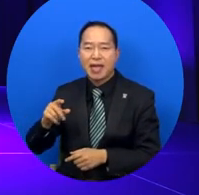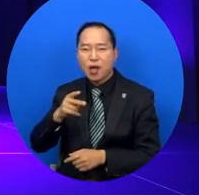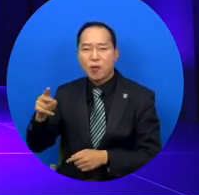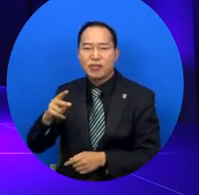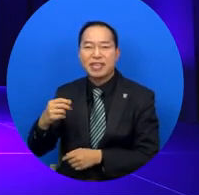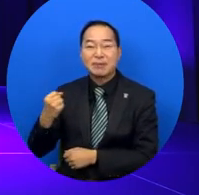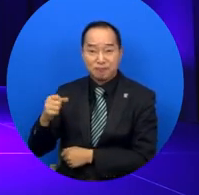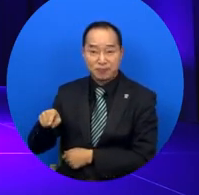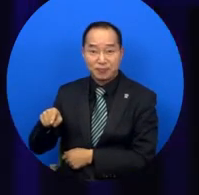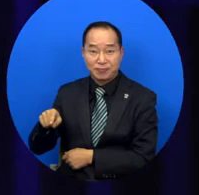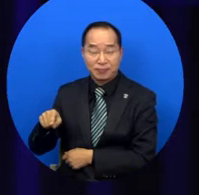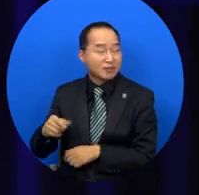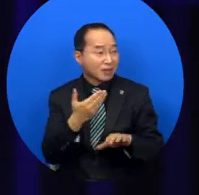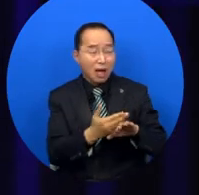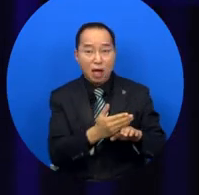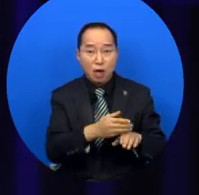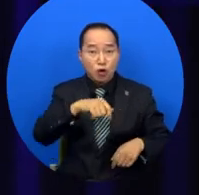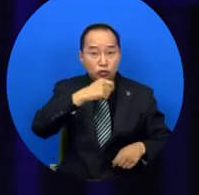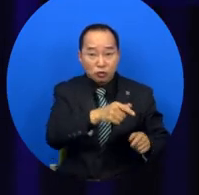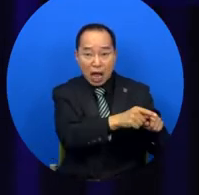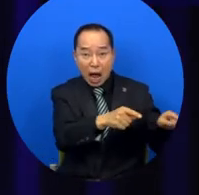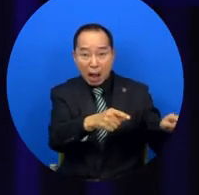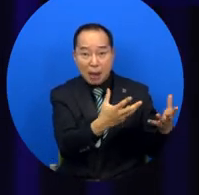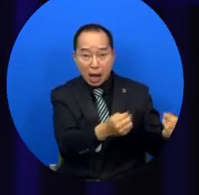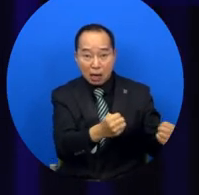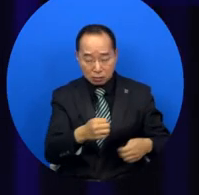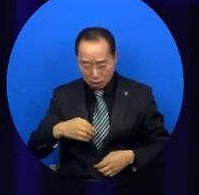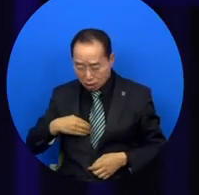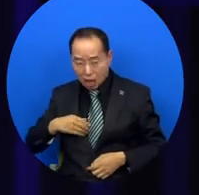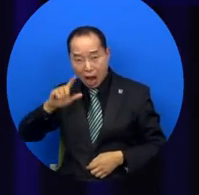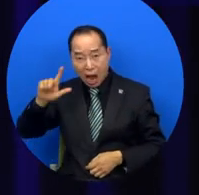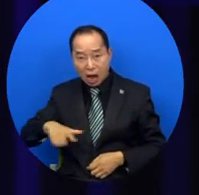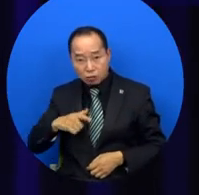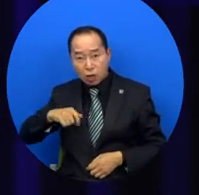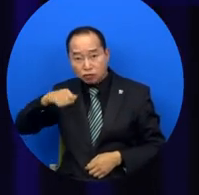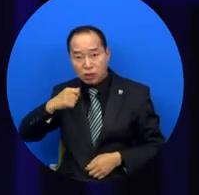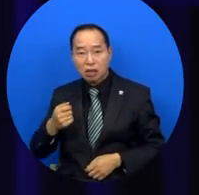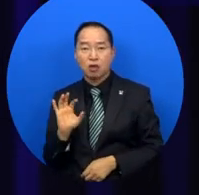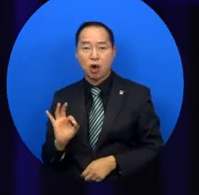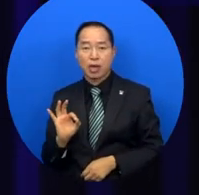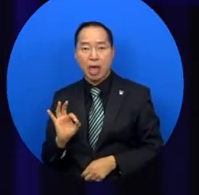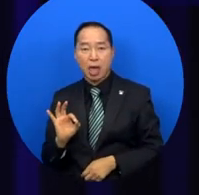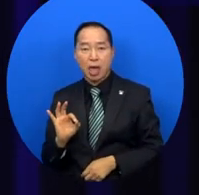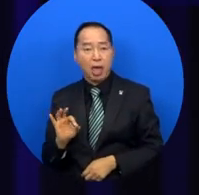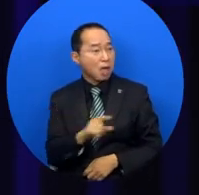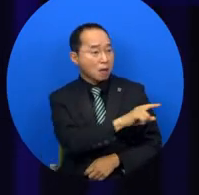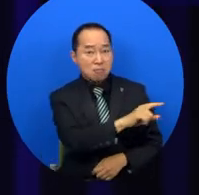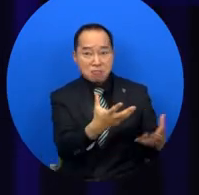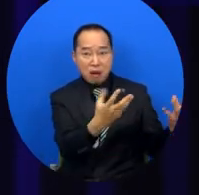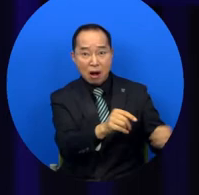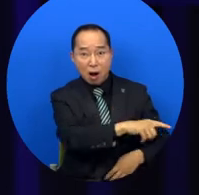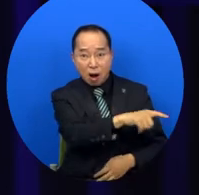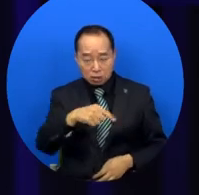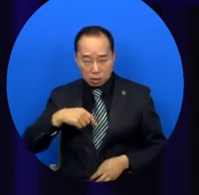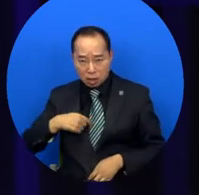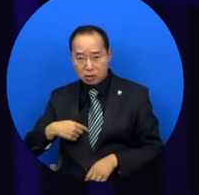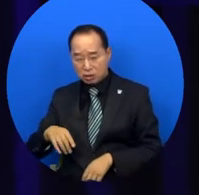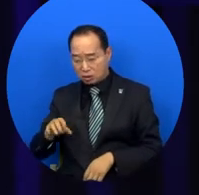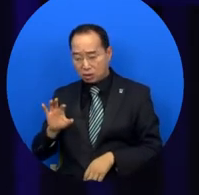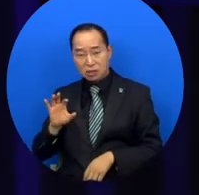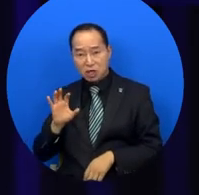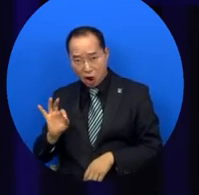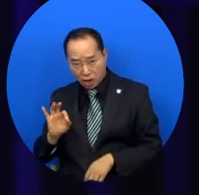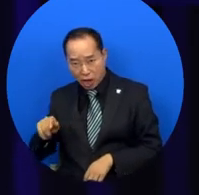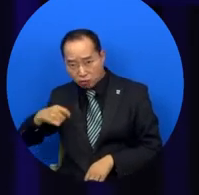그 숟가락이 에너지예요. 그 어떠냐면은 예를 들면 딴 사람은 숟가락 많은데 나는 숟가락이 한 10개 있는 거야 하루에. 근데